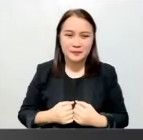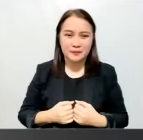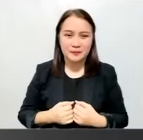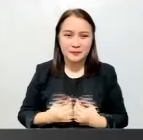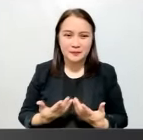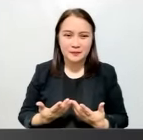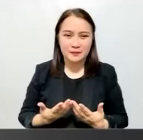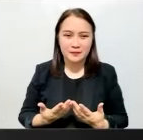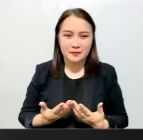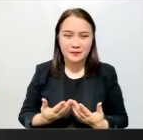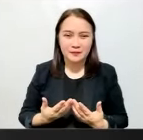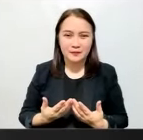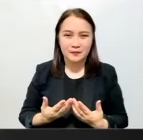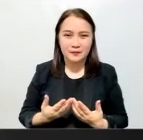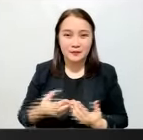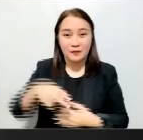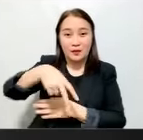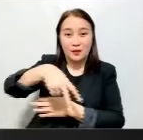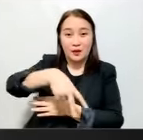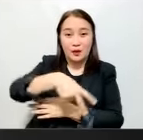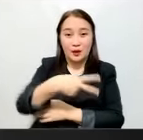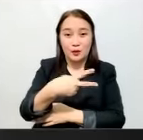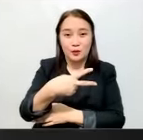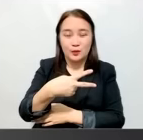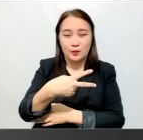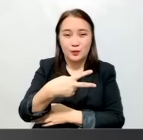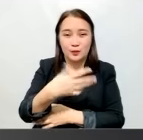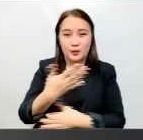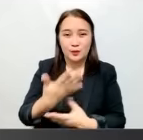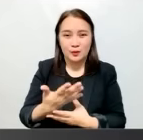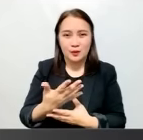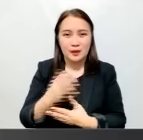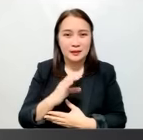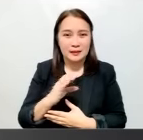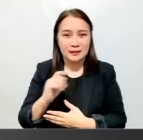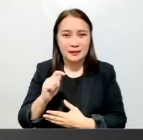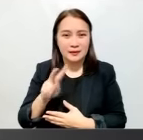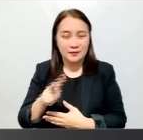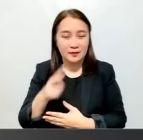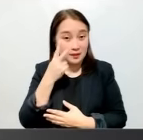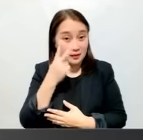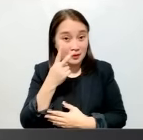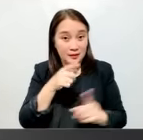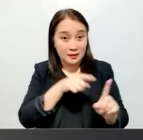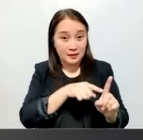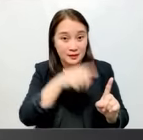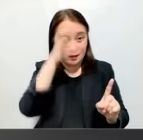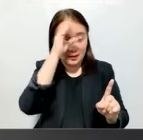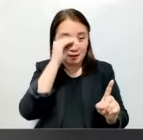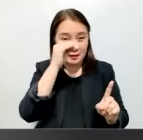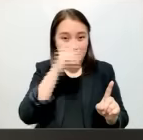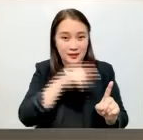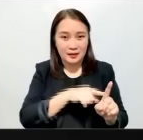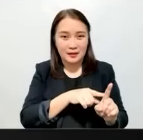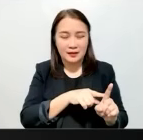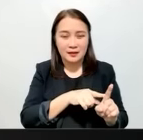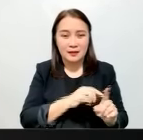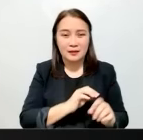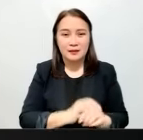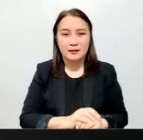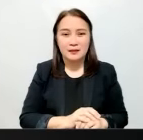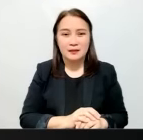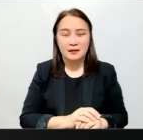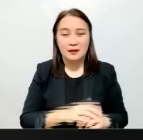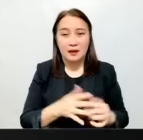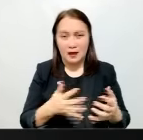Pasado alas 2 ng madaling araw nang maispatan sa CCTV ang lalaking yan sa barangay Timalan Balsahan sa Nai, Cavite. Makalipas